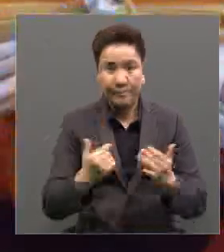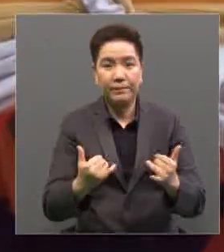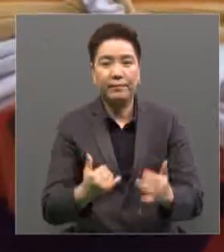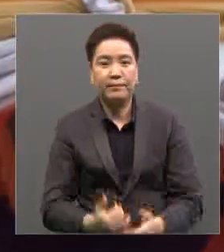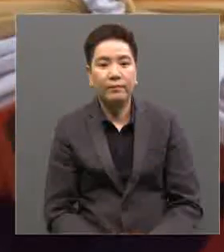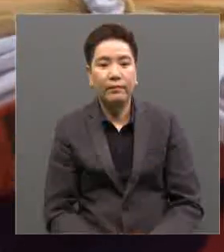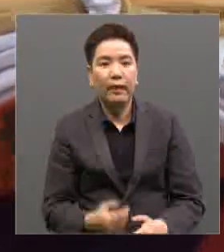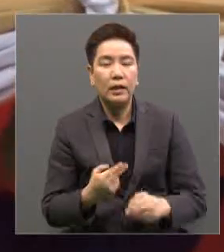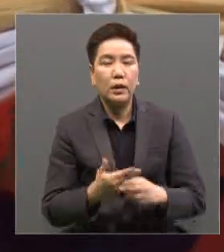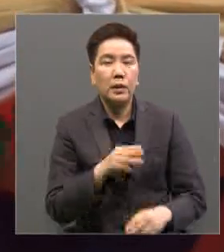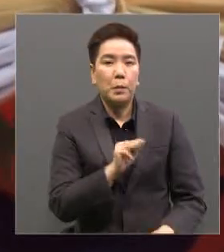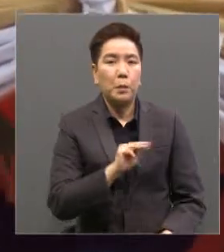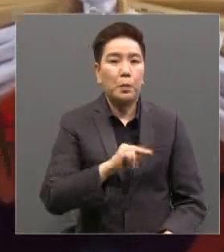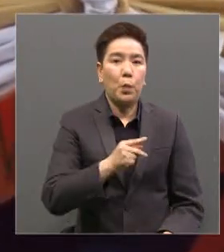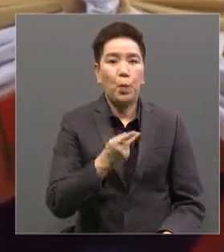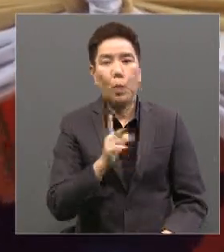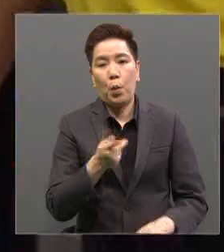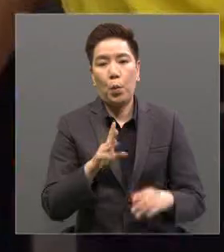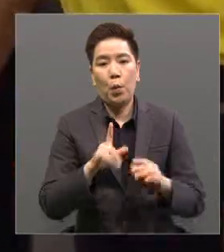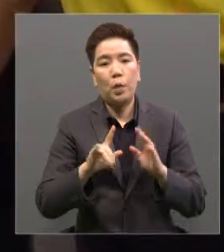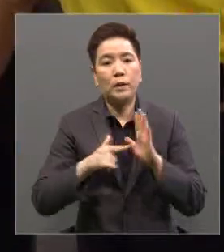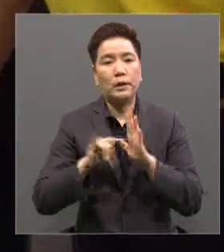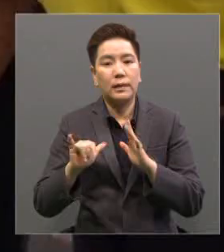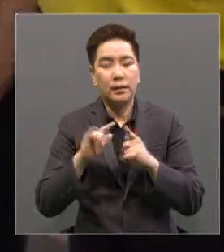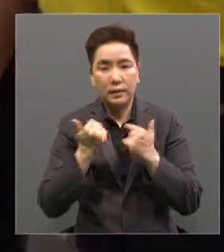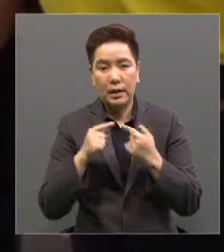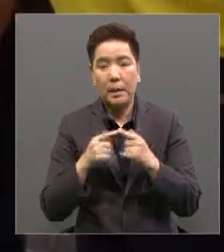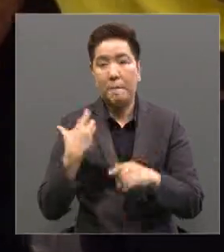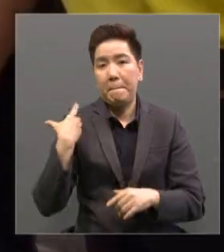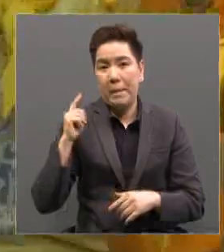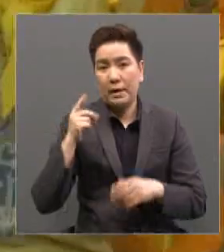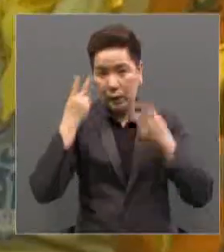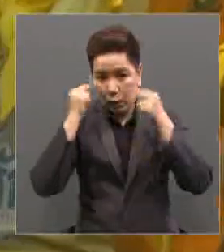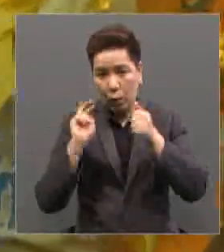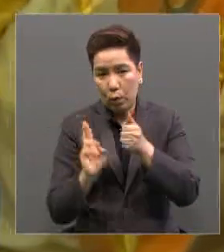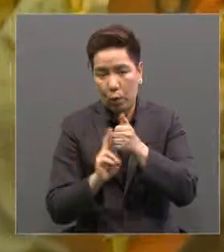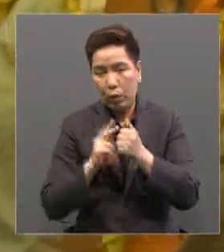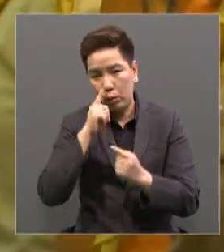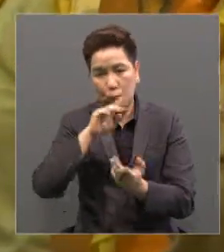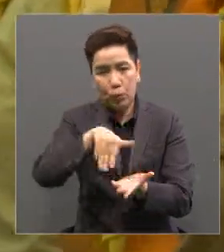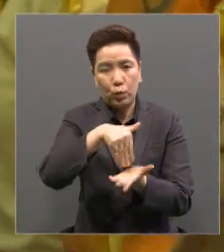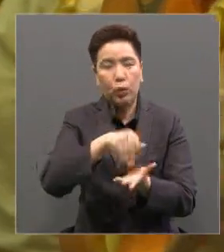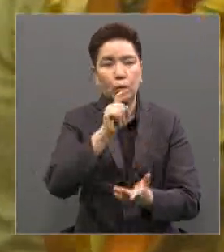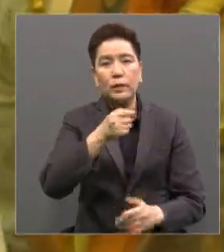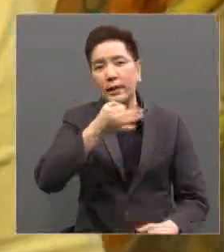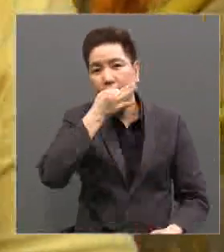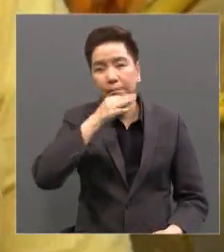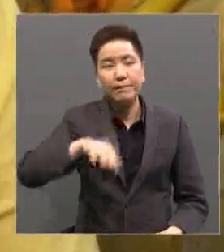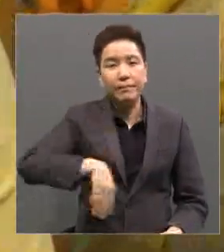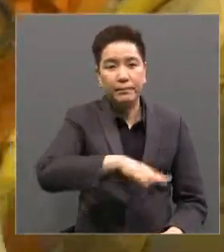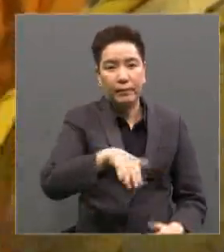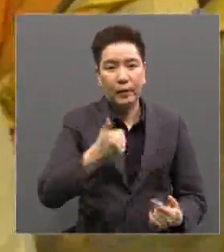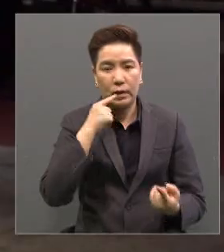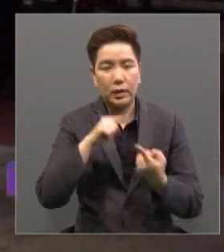นายมงคลชัยสมบูรณ์นะครับรองปลัดสำนักนายกรัฐมนตรีได้ลงพื้นที่ตรวจเยี่ยมศูนย์อาชีวะช่วยเหลือประชาชนหรือว่า